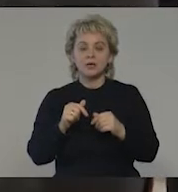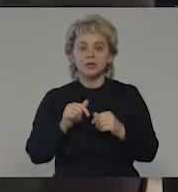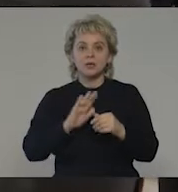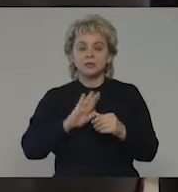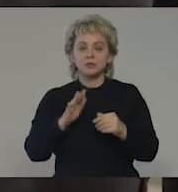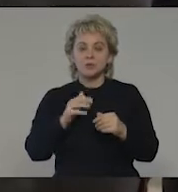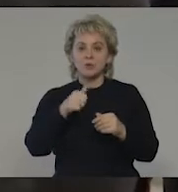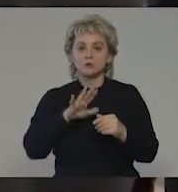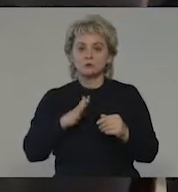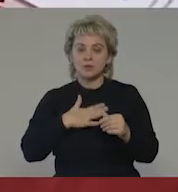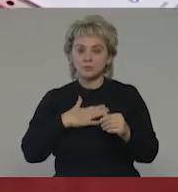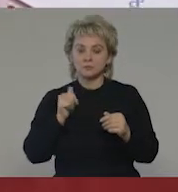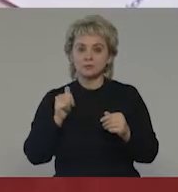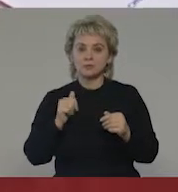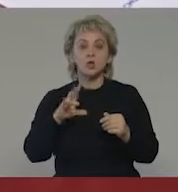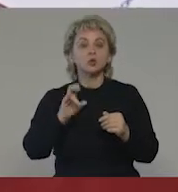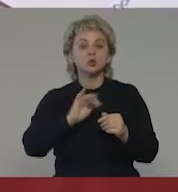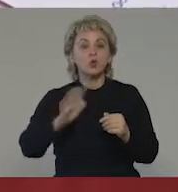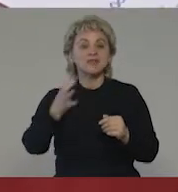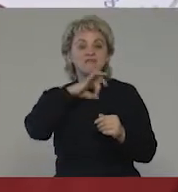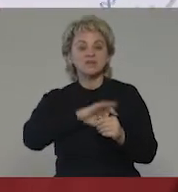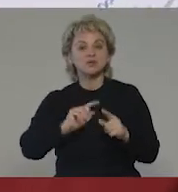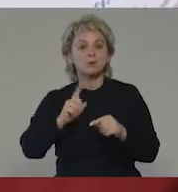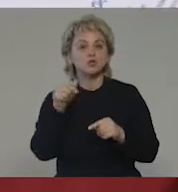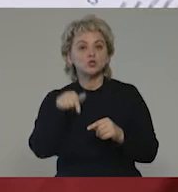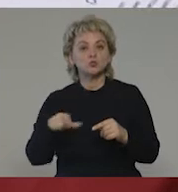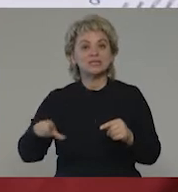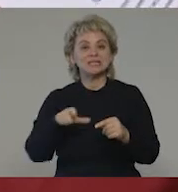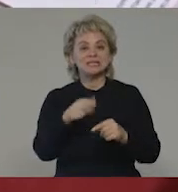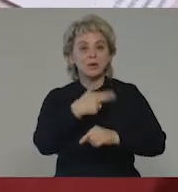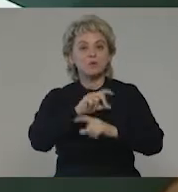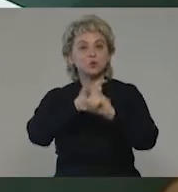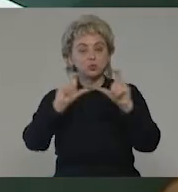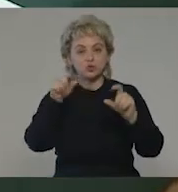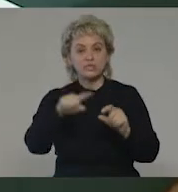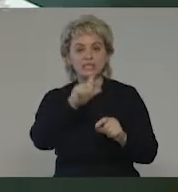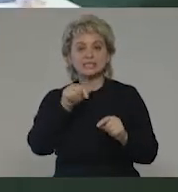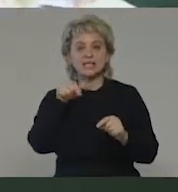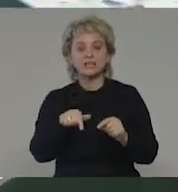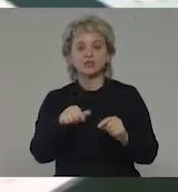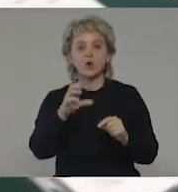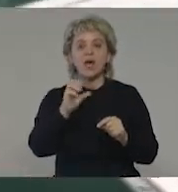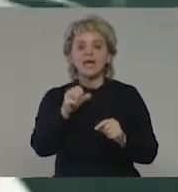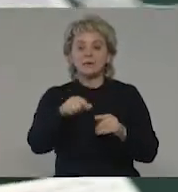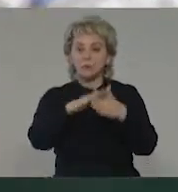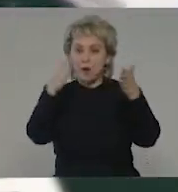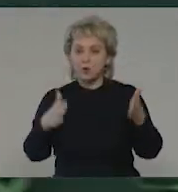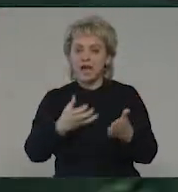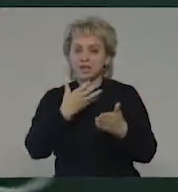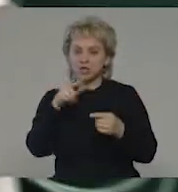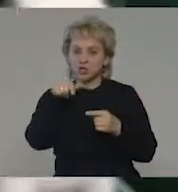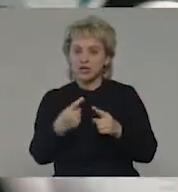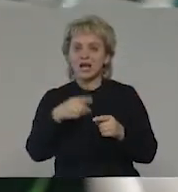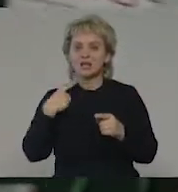Невыгодно брать их в нашу. Но невыгодно почему-то только донским медучреждениям. Зато небулазеры «Алмаза» пользуются